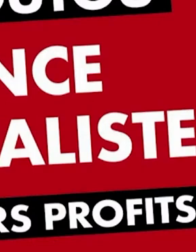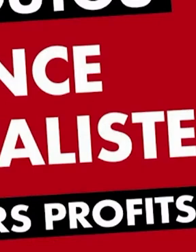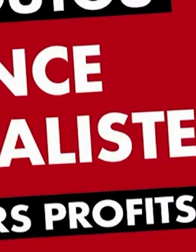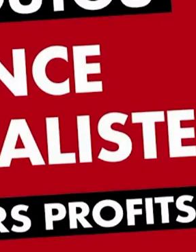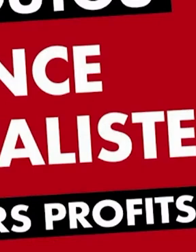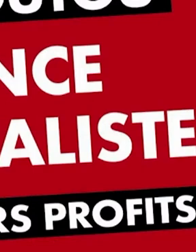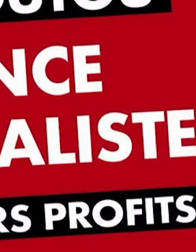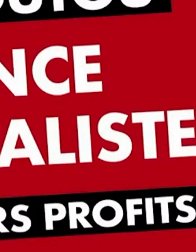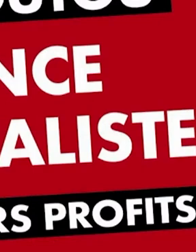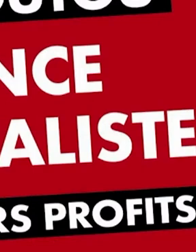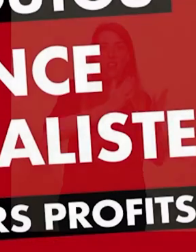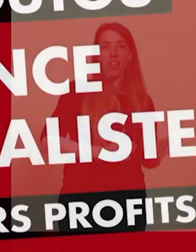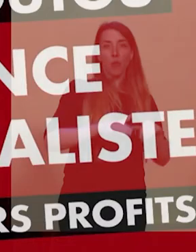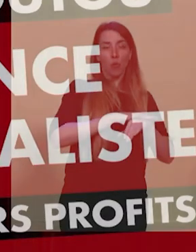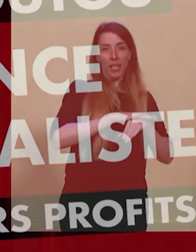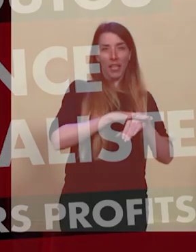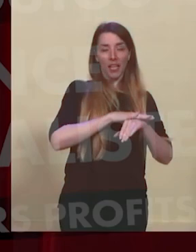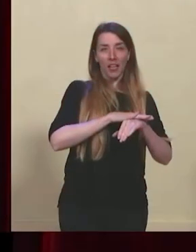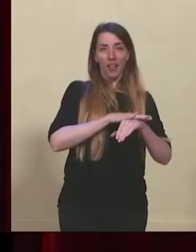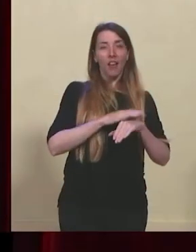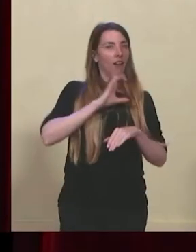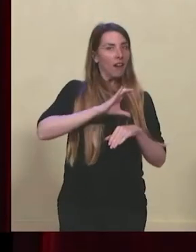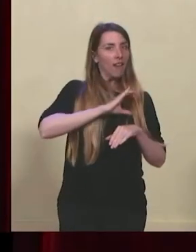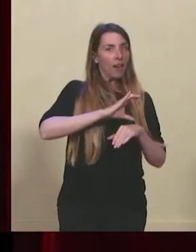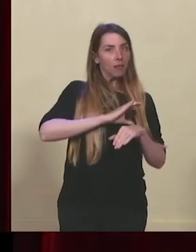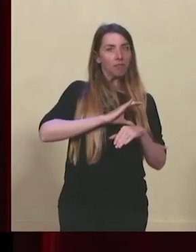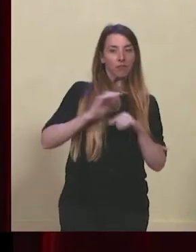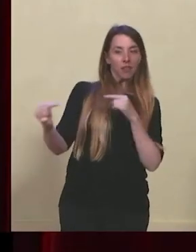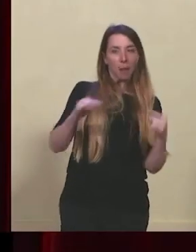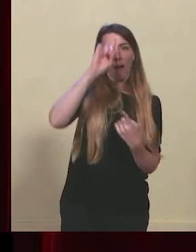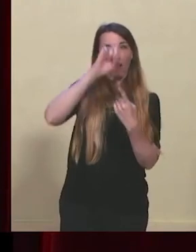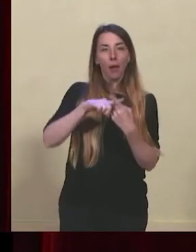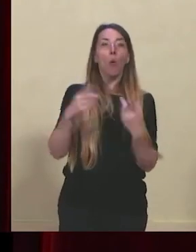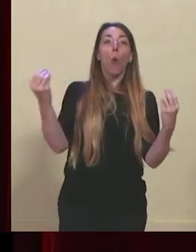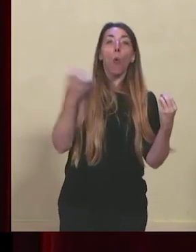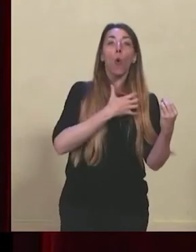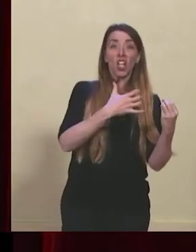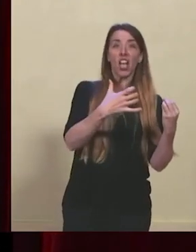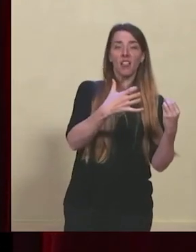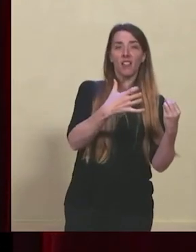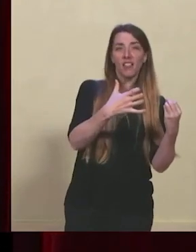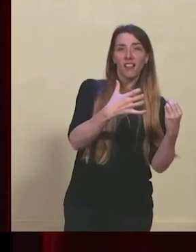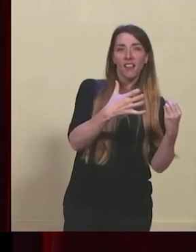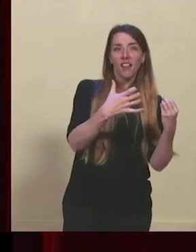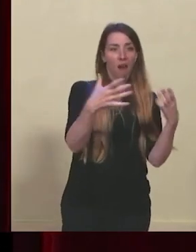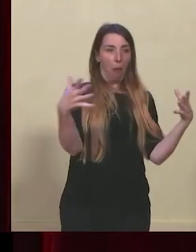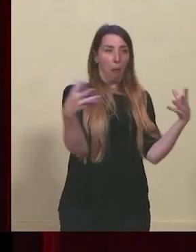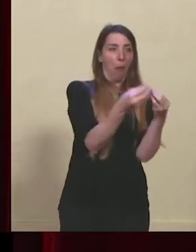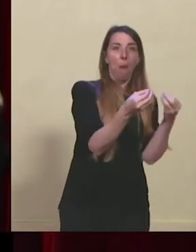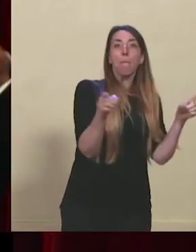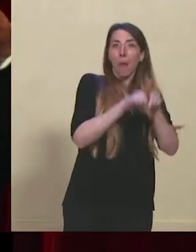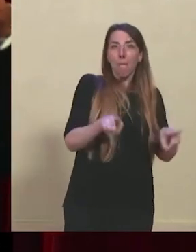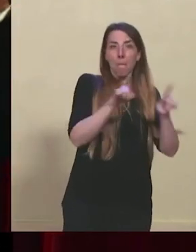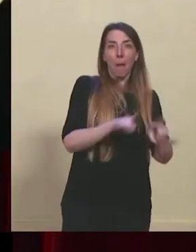Et là, on essaie de discuter de la richesse qui s'accumule à un pôle de la société. Parce que nous, on voit de près le chômage, la précarité, les difficultés du quotidien. On voit de moins